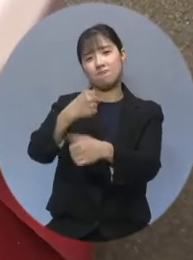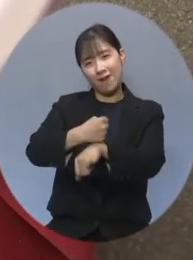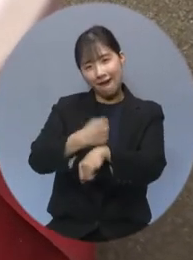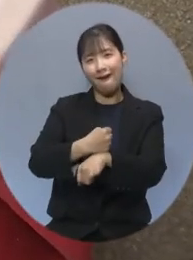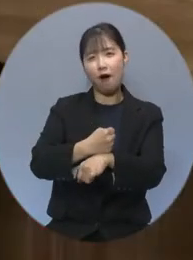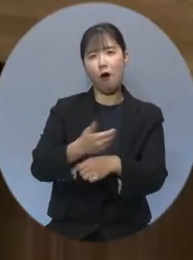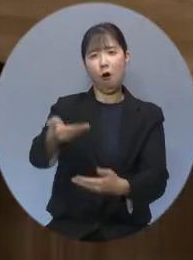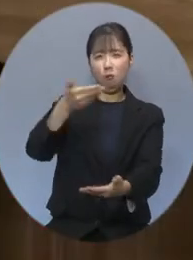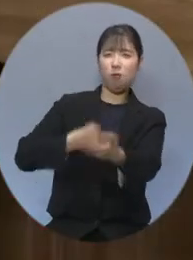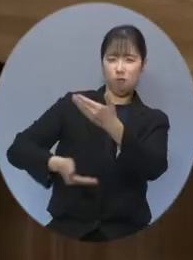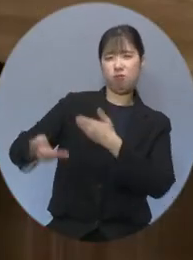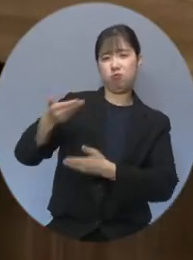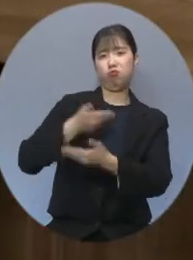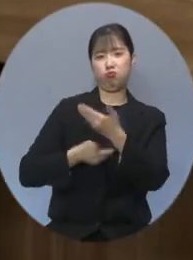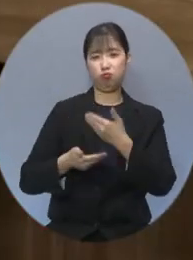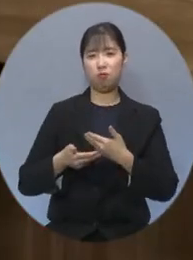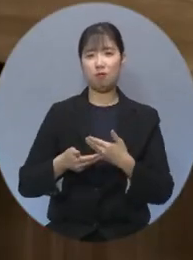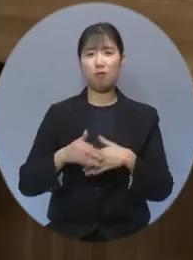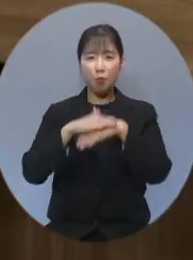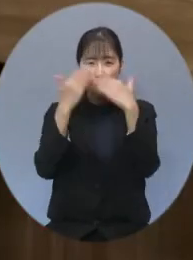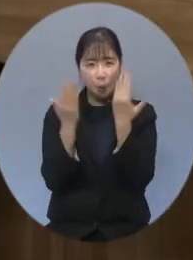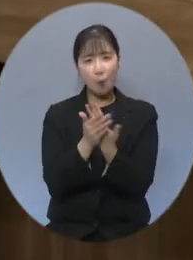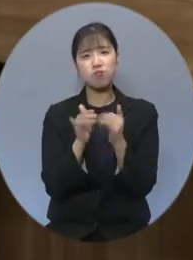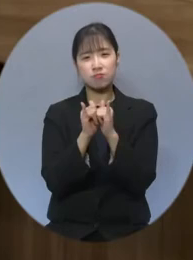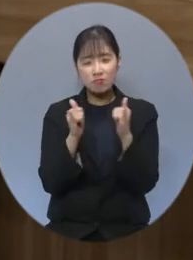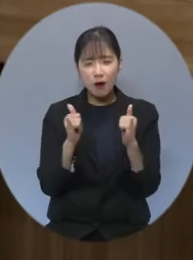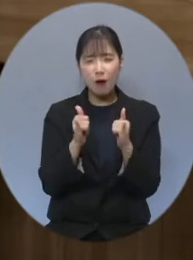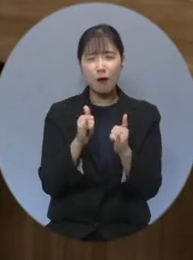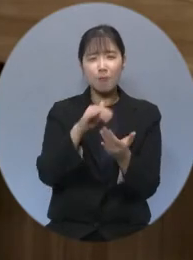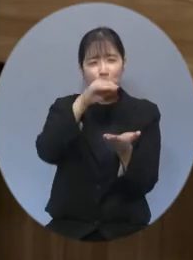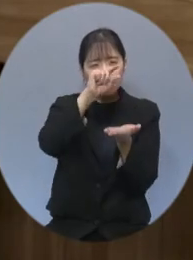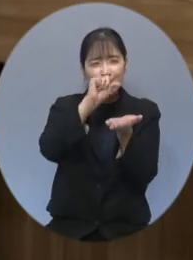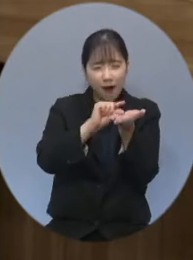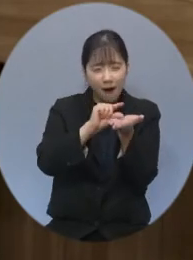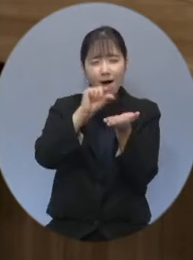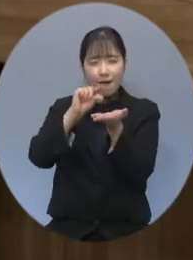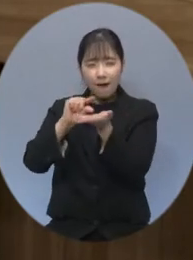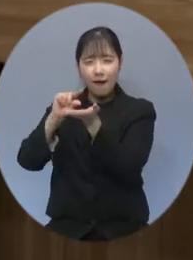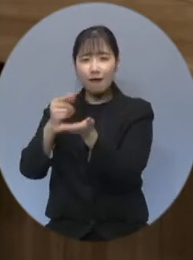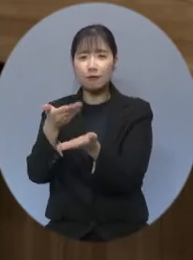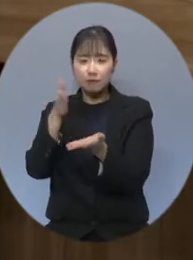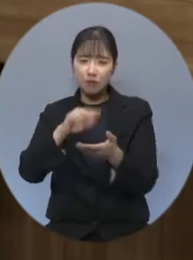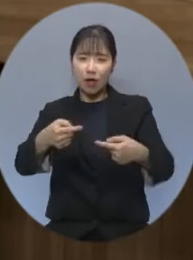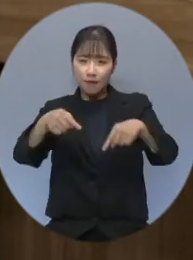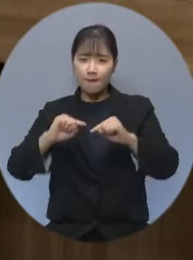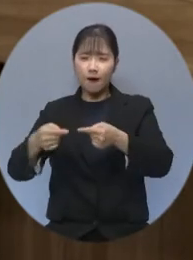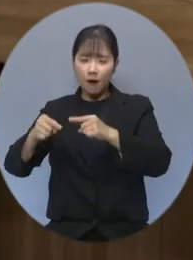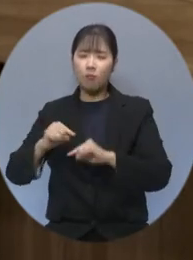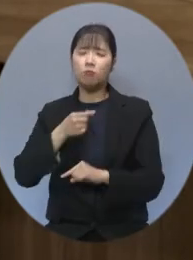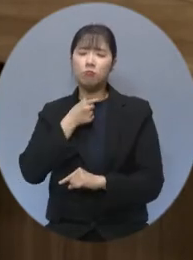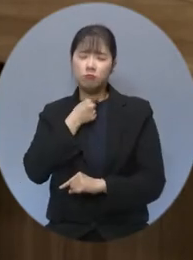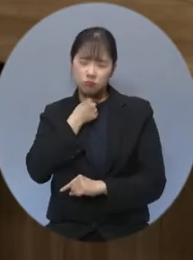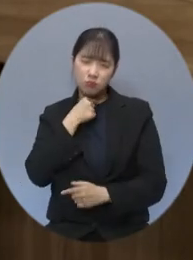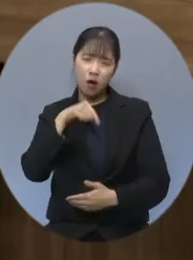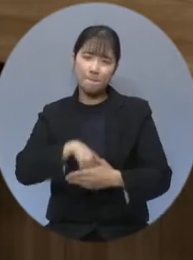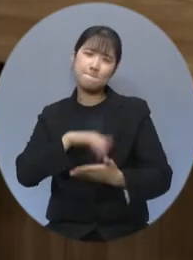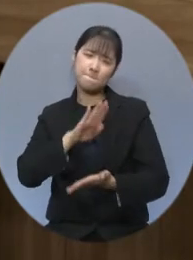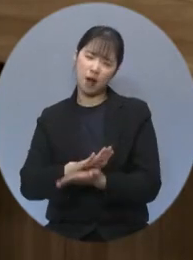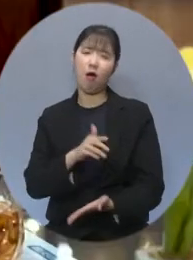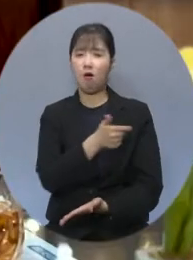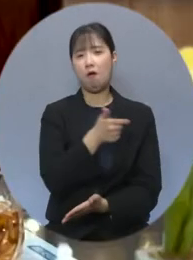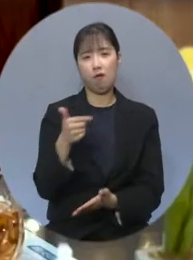오겠습니다. 그래서 모든 사람들이 그 작은 돈을 작은 금액이지만 참여하려는 그런 열기가 굉장히